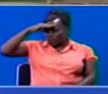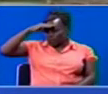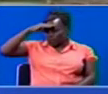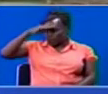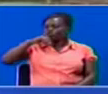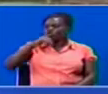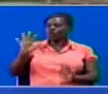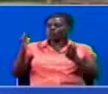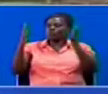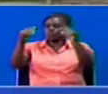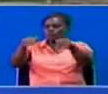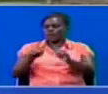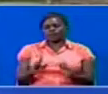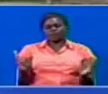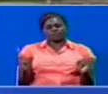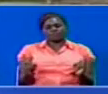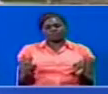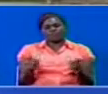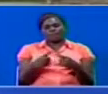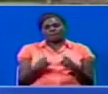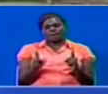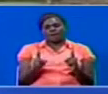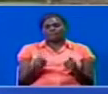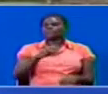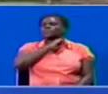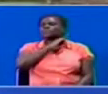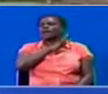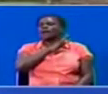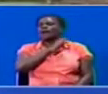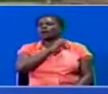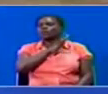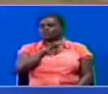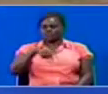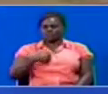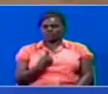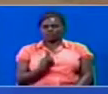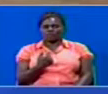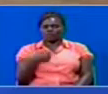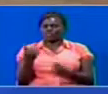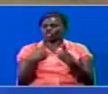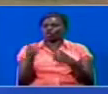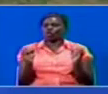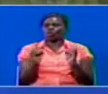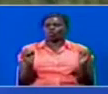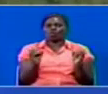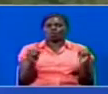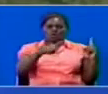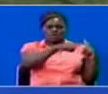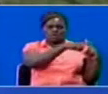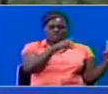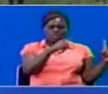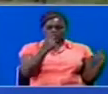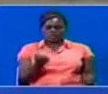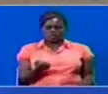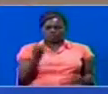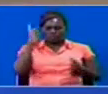kupigia nyinyi makofi kwa mazishi, lakini kupigia kelele mimi nisiongee. Ni mauaji ambayo